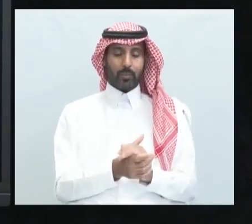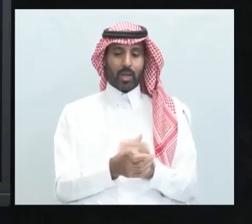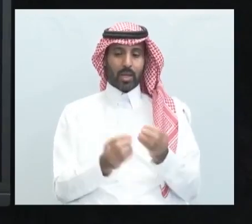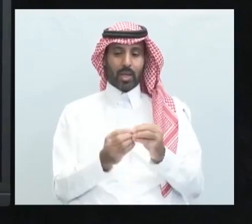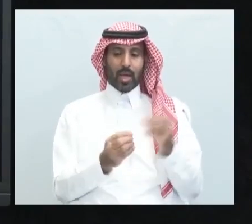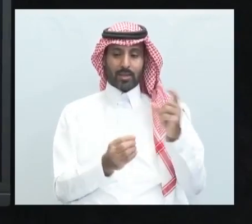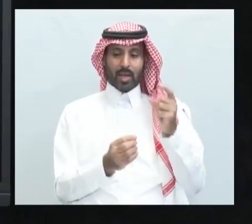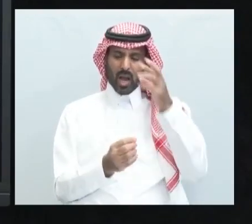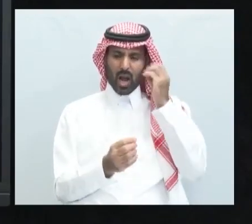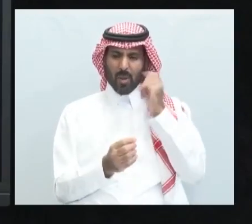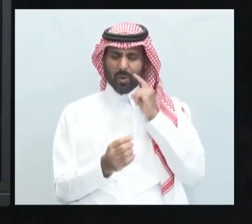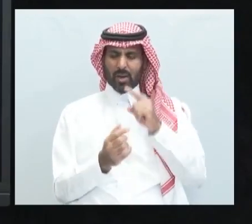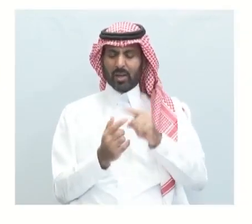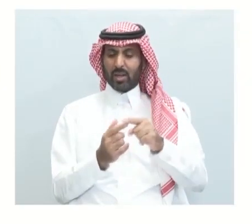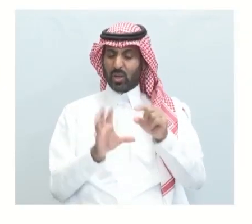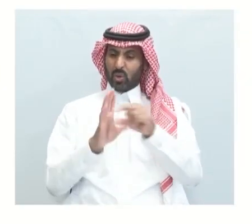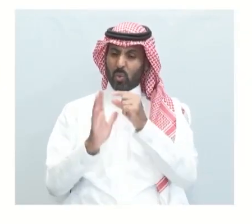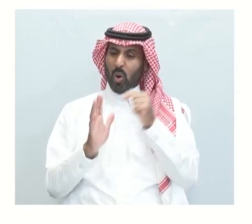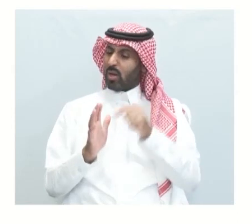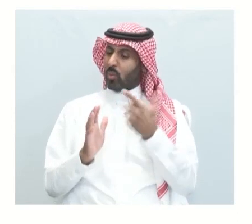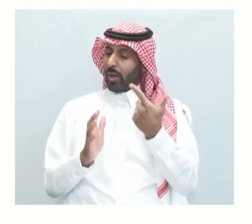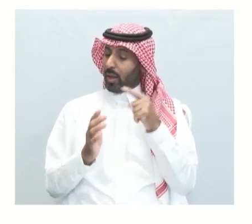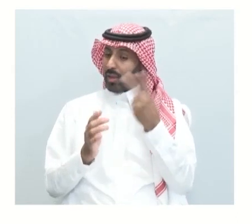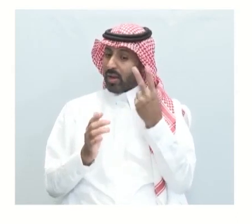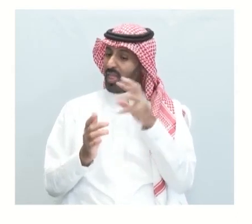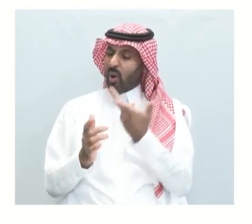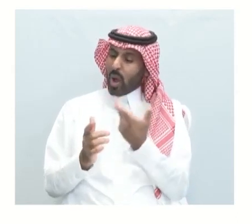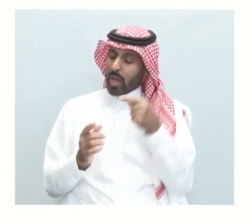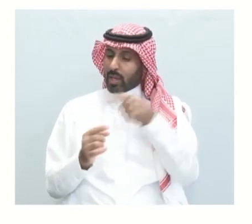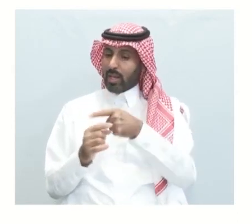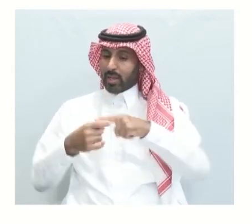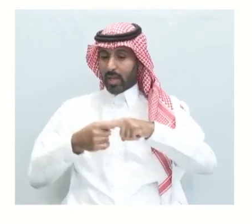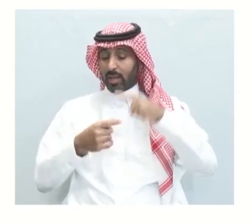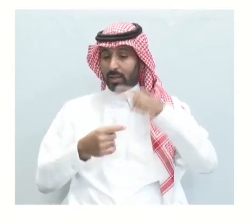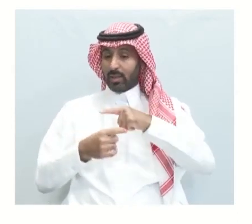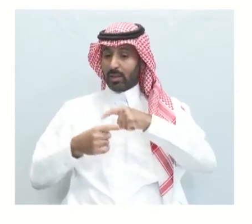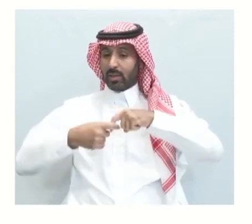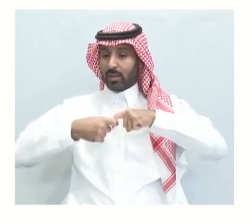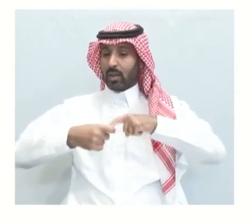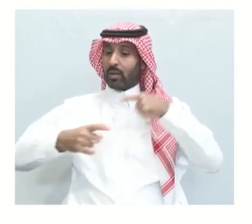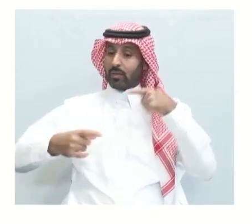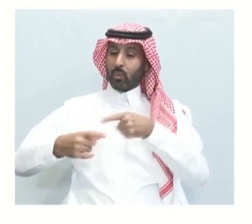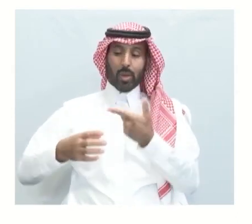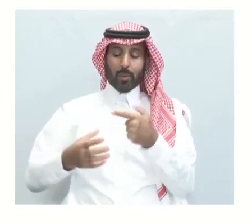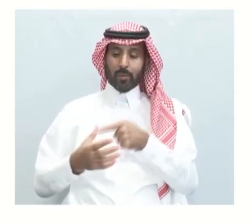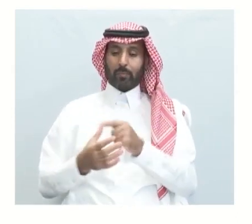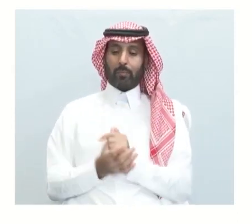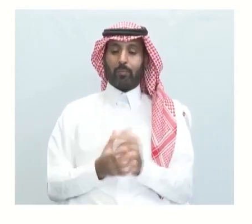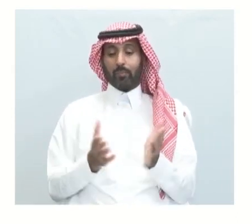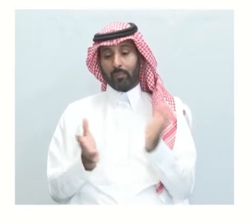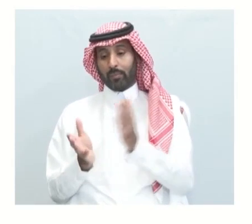بالازرق الغامق يكون عنوان للوصول الى العقده التاليه وهكذا الى ان نصل